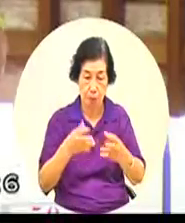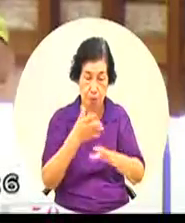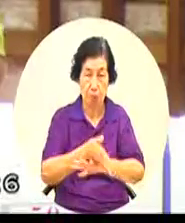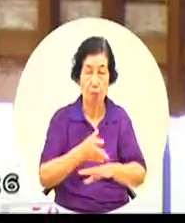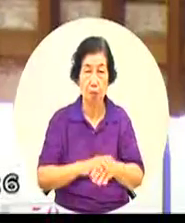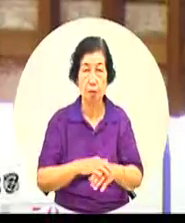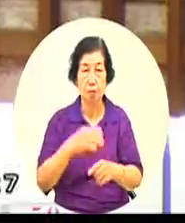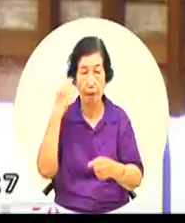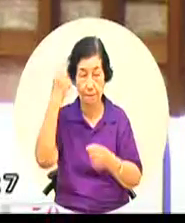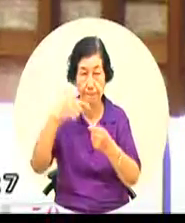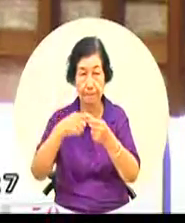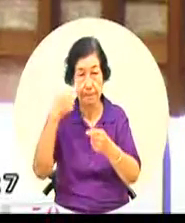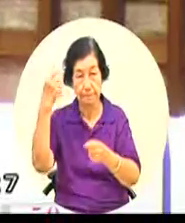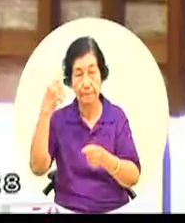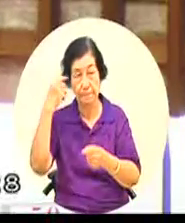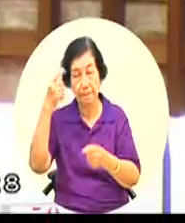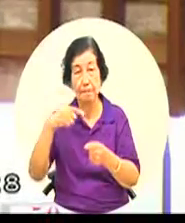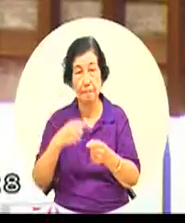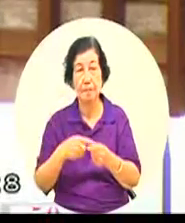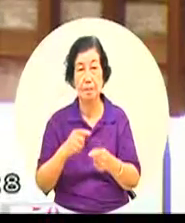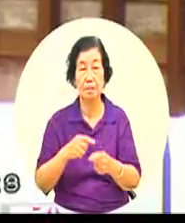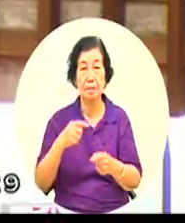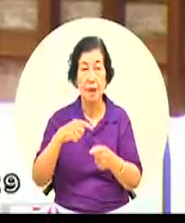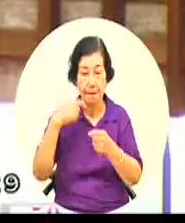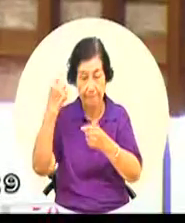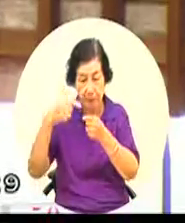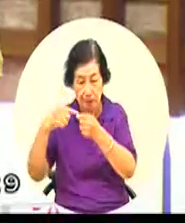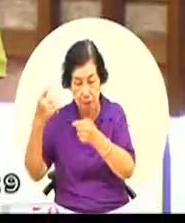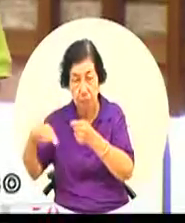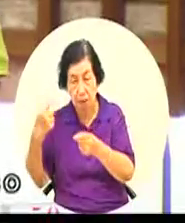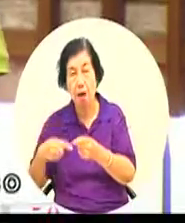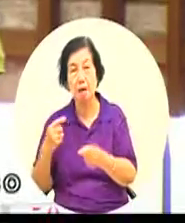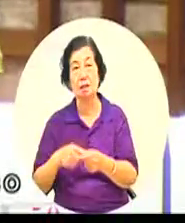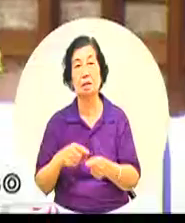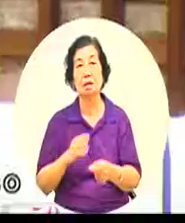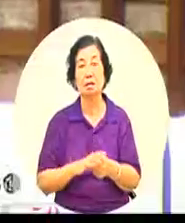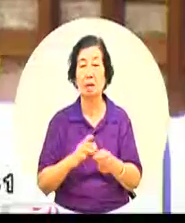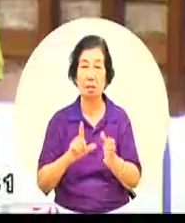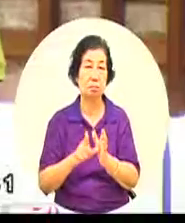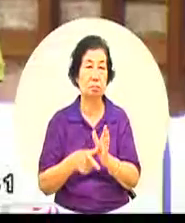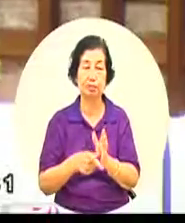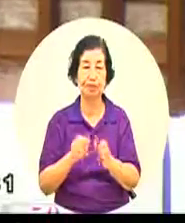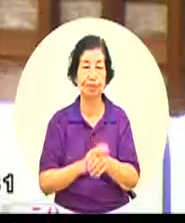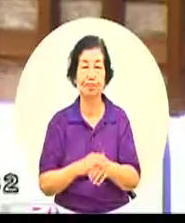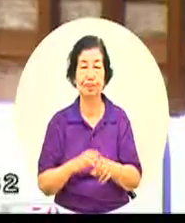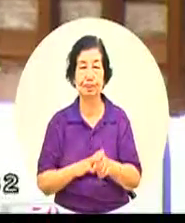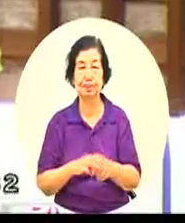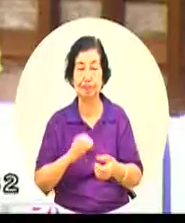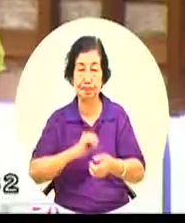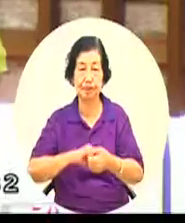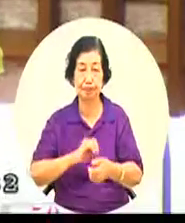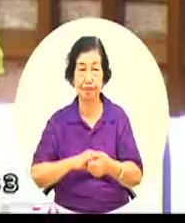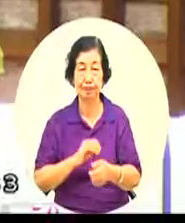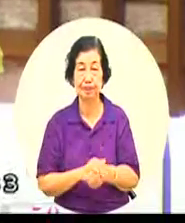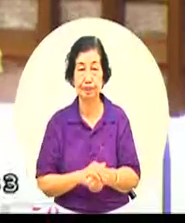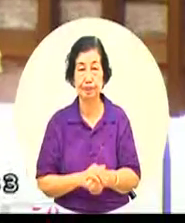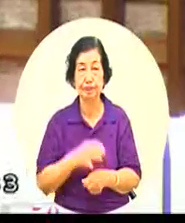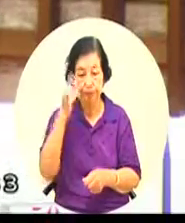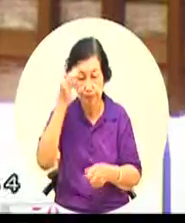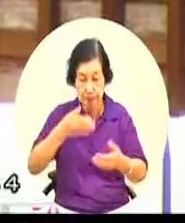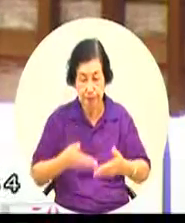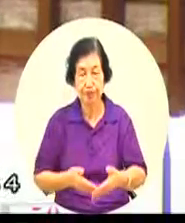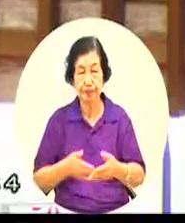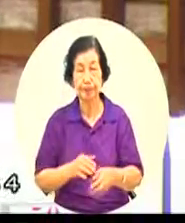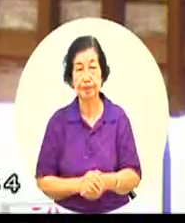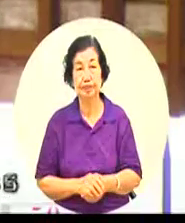哦，在明年的话，明年何时多啊？你知道当时也得迄落啊，会定案就对了啦。哦，这个我希望重视啦，好不好？ 哦，好，谢谢。